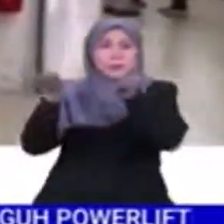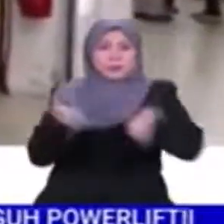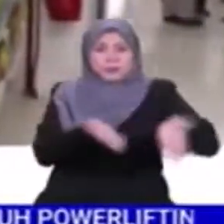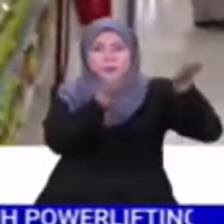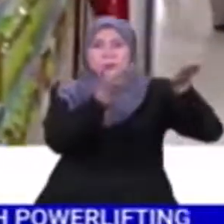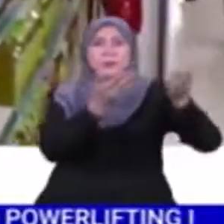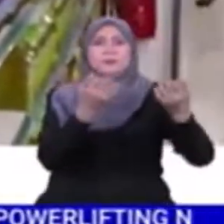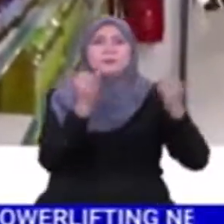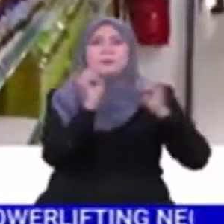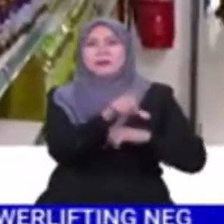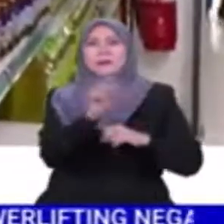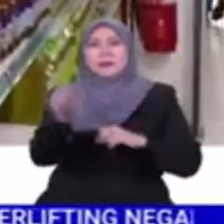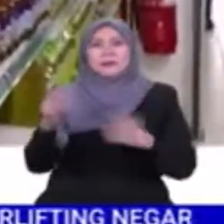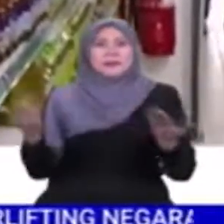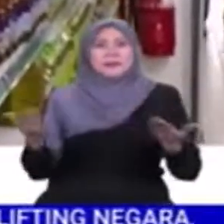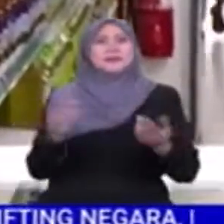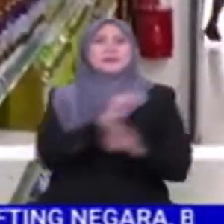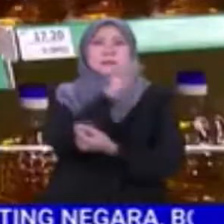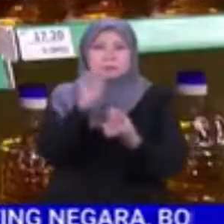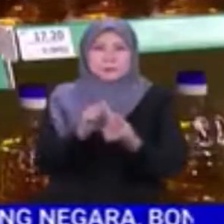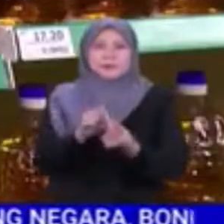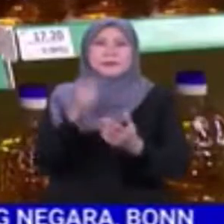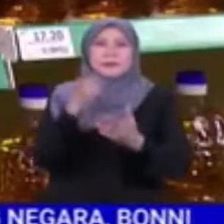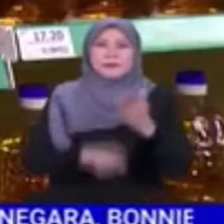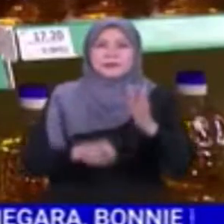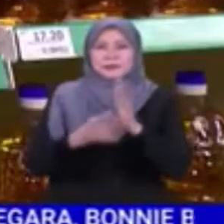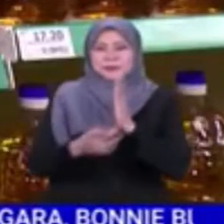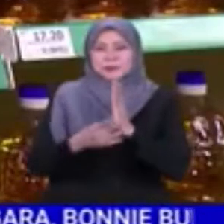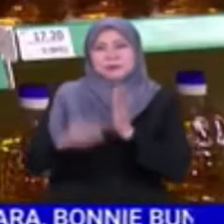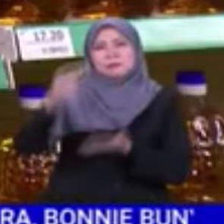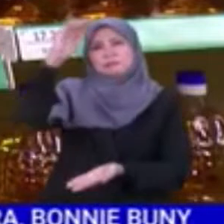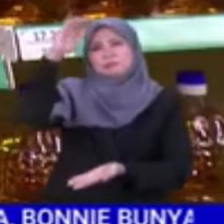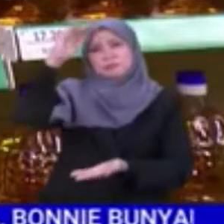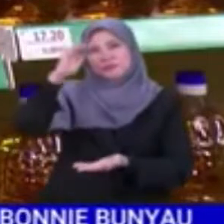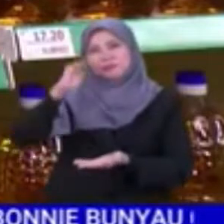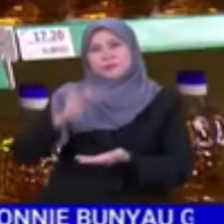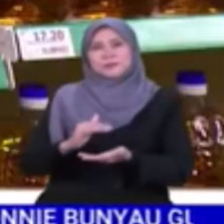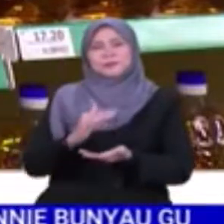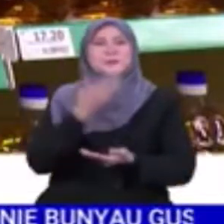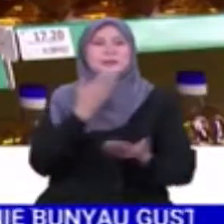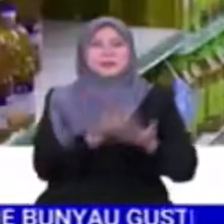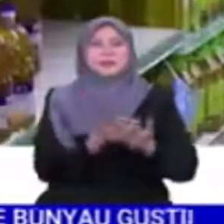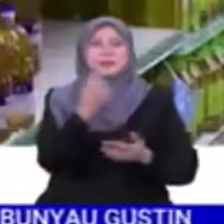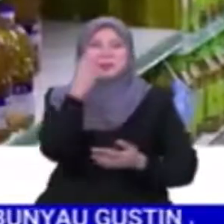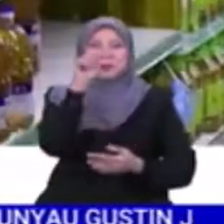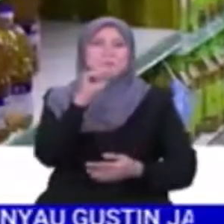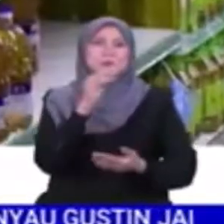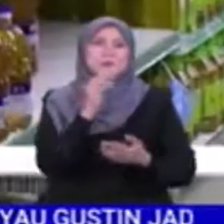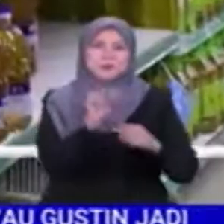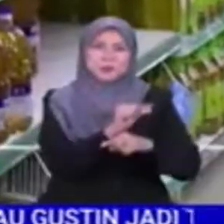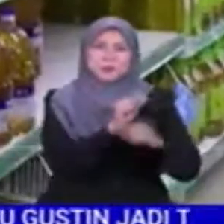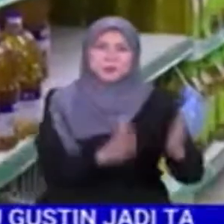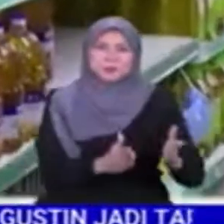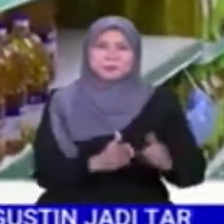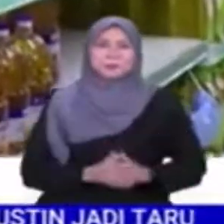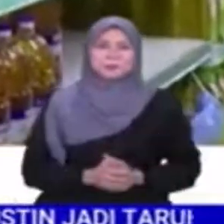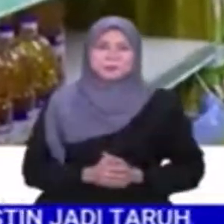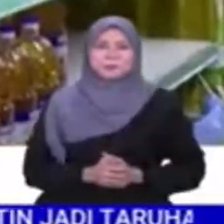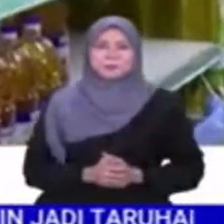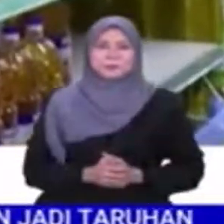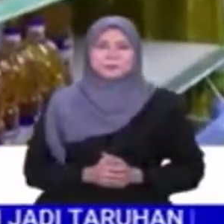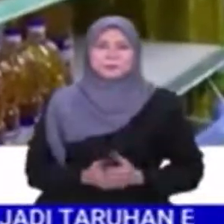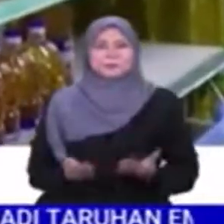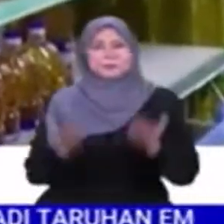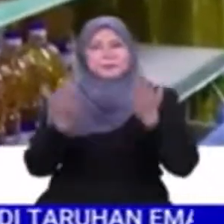sangat bertepatan lah harga minyak ni diturunkan untuk untuk kebaikan pengguna semualah. Saya rasa